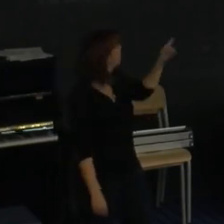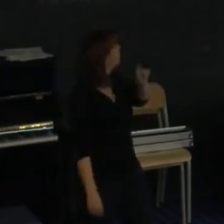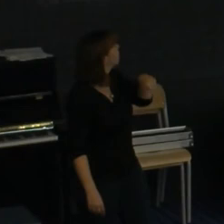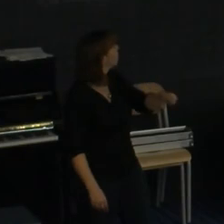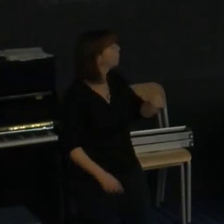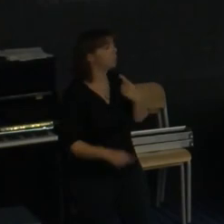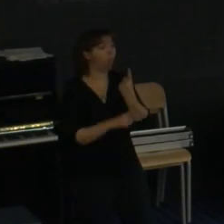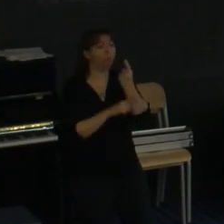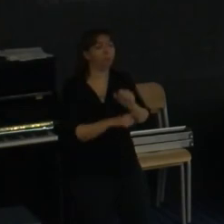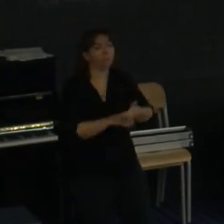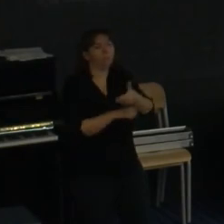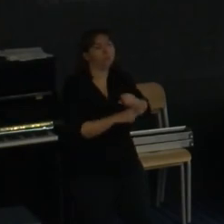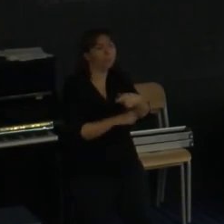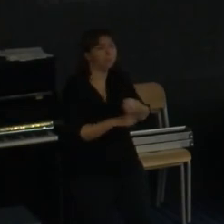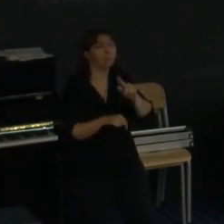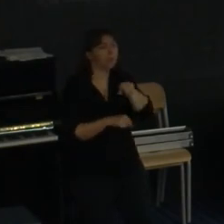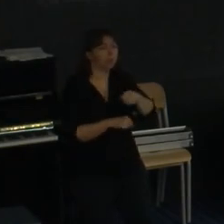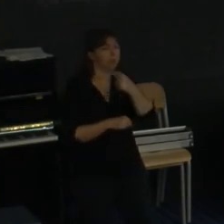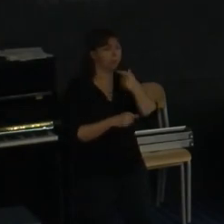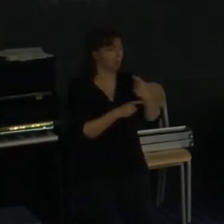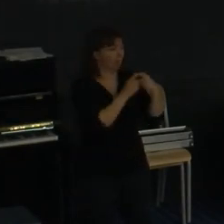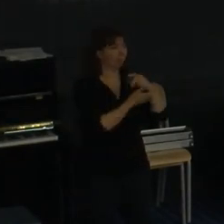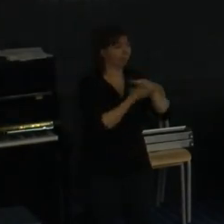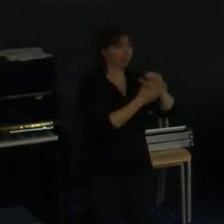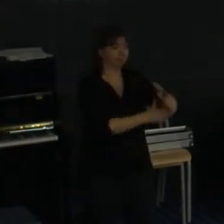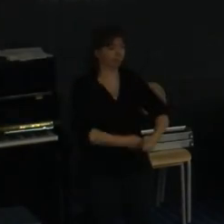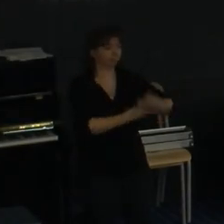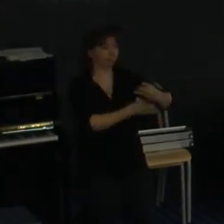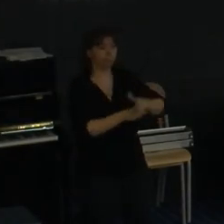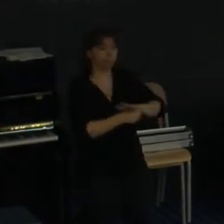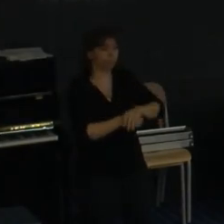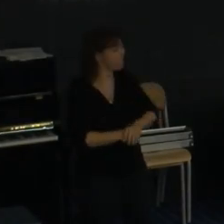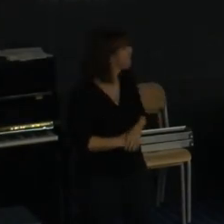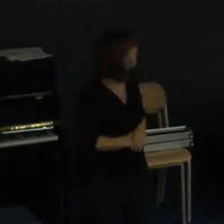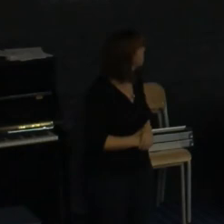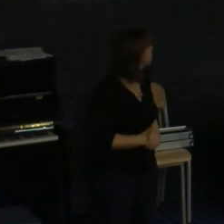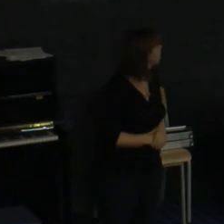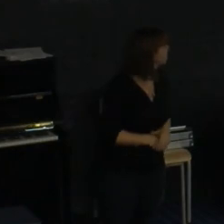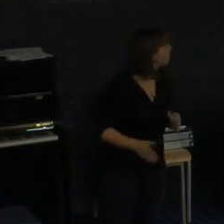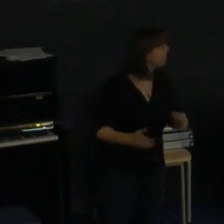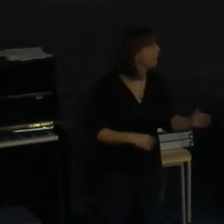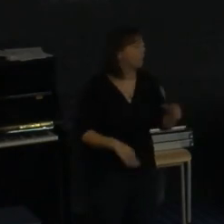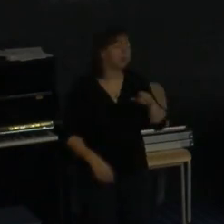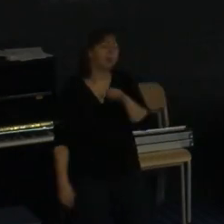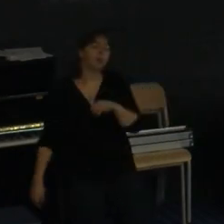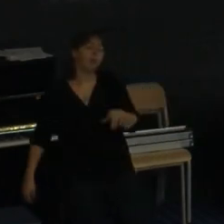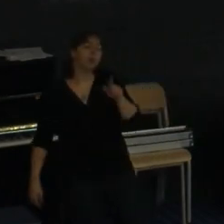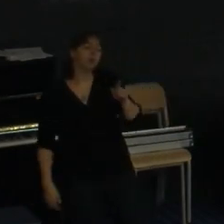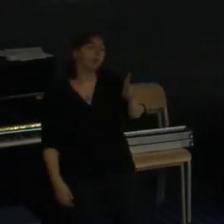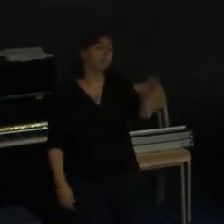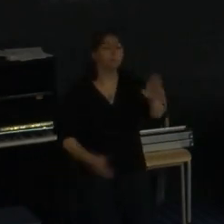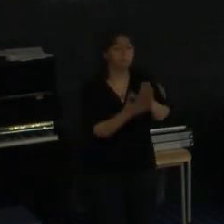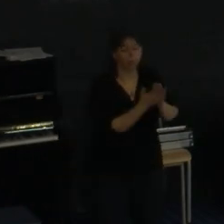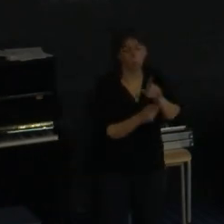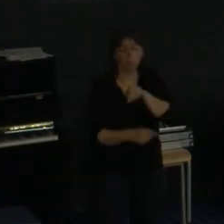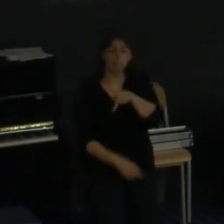fait le backtrace complet. Alors, GDB, RD, comment dire, PDB